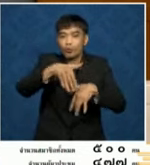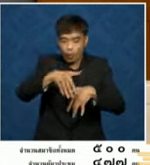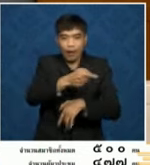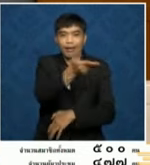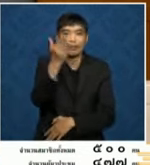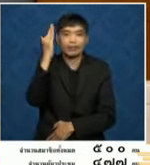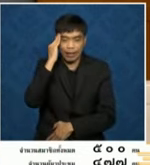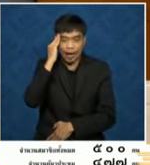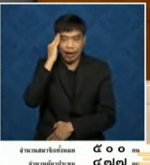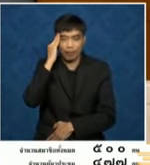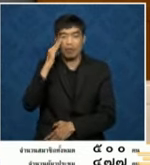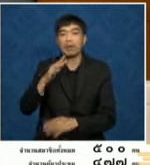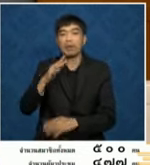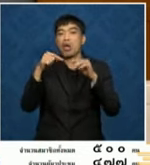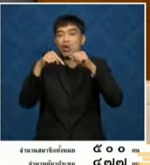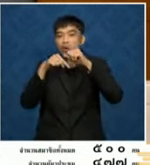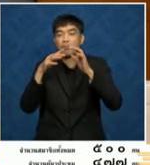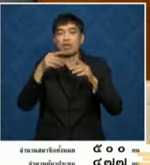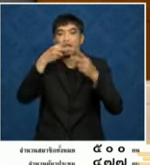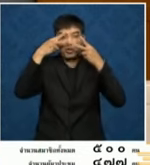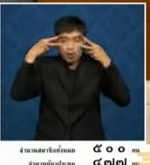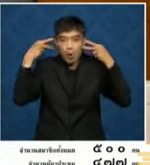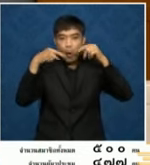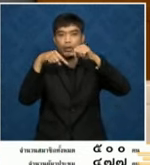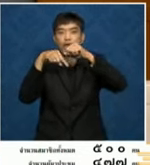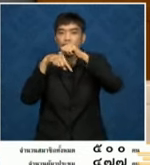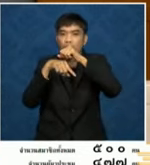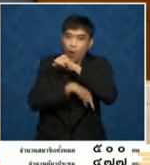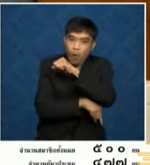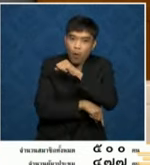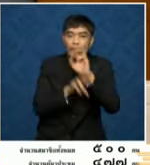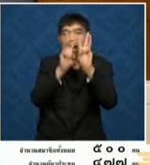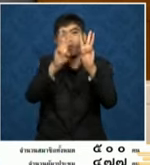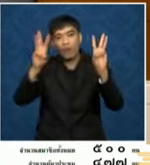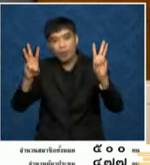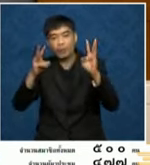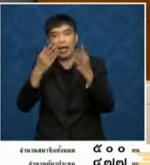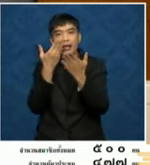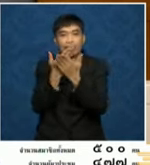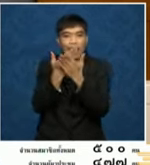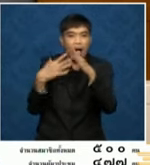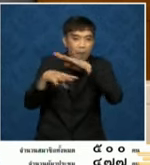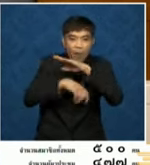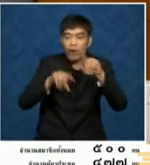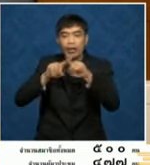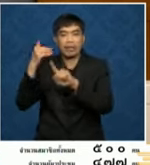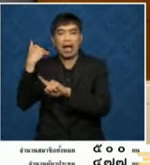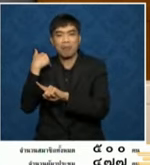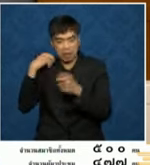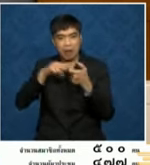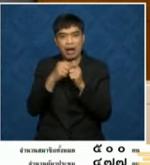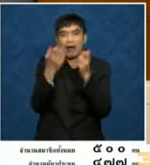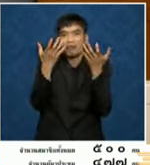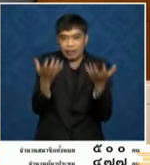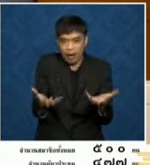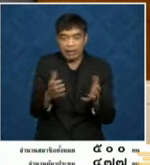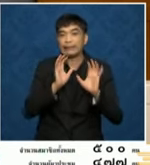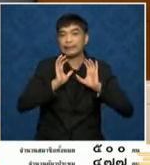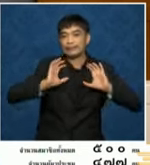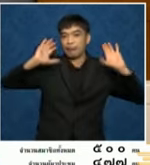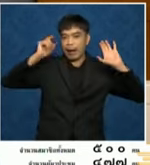ยคุกคามด้านไซเบอร์ซึ่งนับวันมีแต่หนักมือเข้าหนักมือเข้าในขณะเดียวกันเองรัฐบาลเองมีความจริ